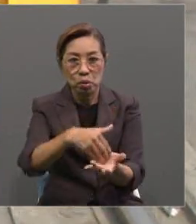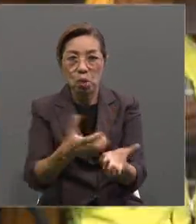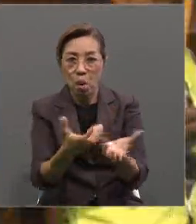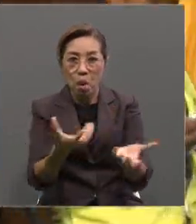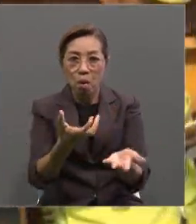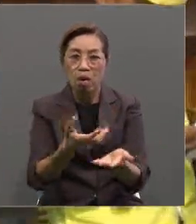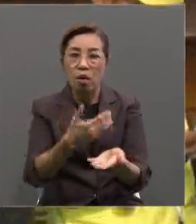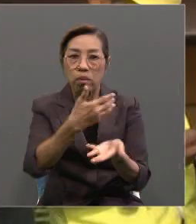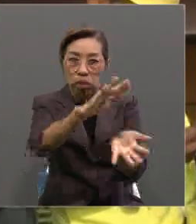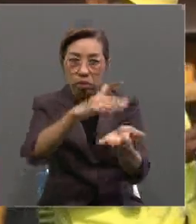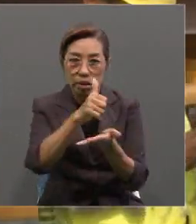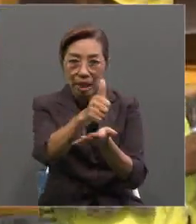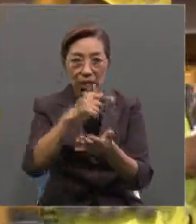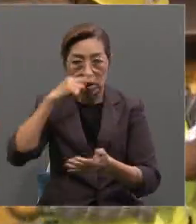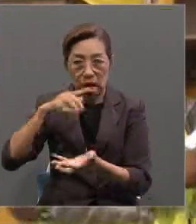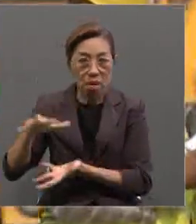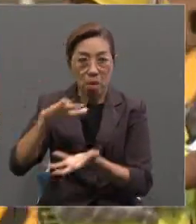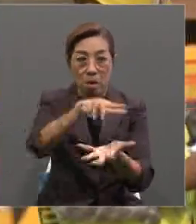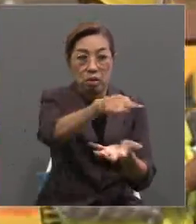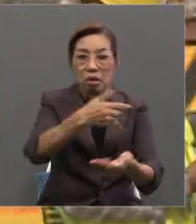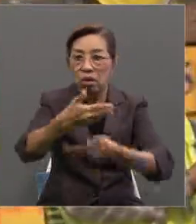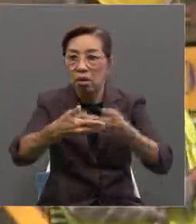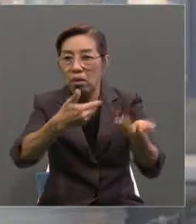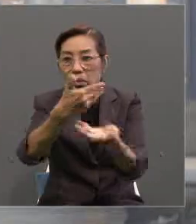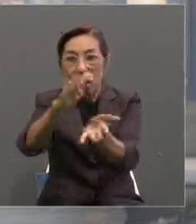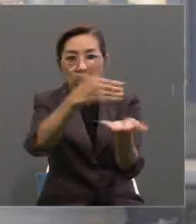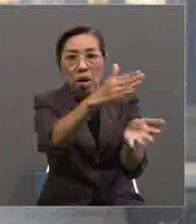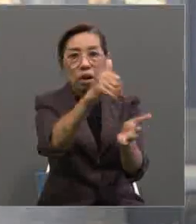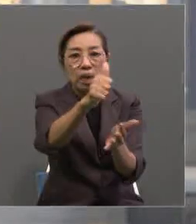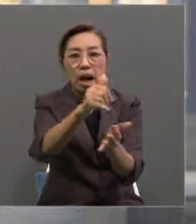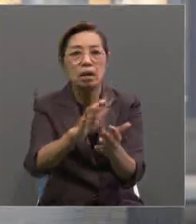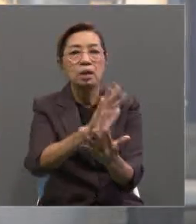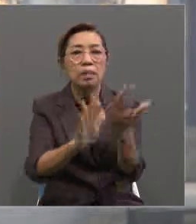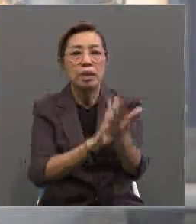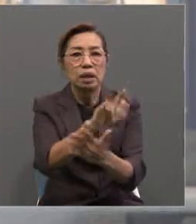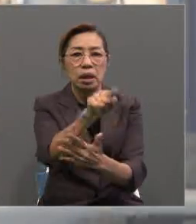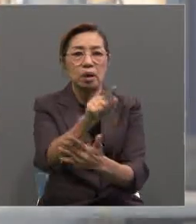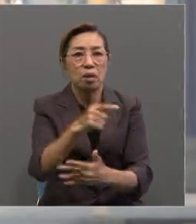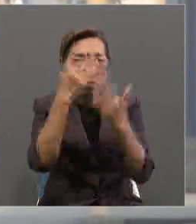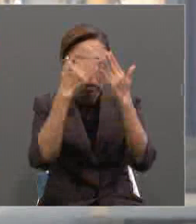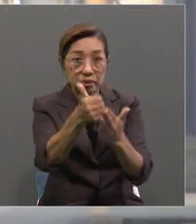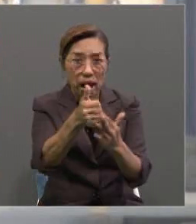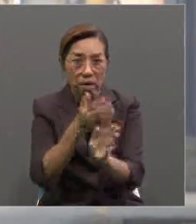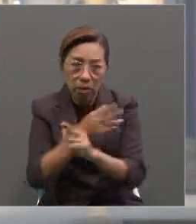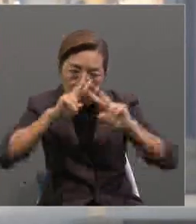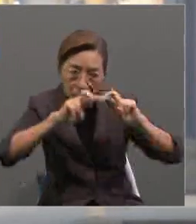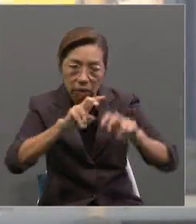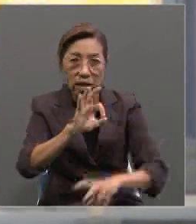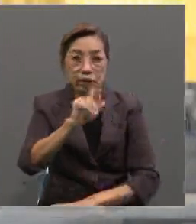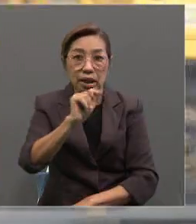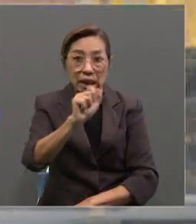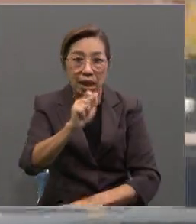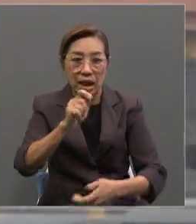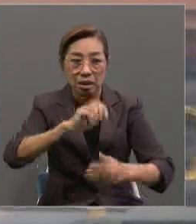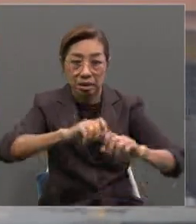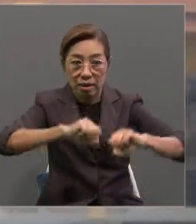ที่จะไปช่วยกระจายสินค้าของไทยให้มีแต้มต่อในการเข้าสู่ตลาดตะวันออกกลางโดยผลการศึกษาก็พบว่า ftaจะช่วยให้